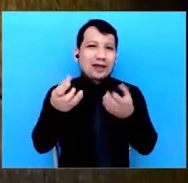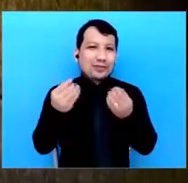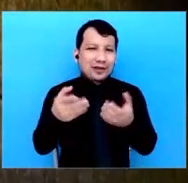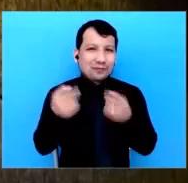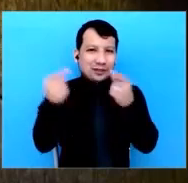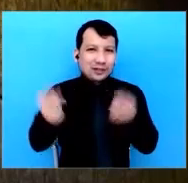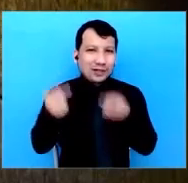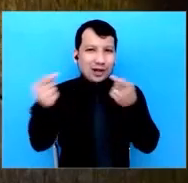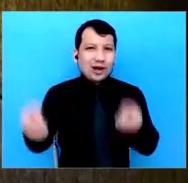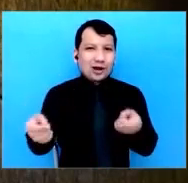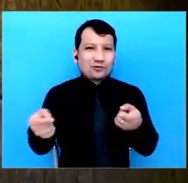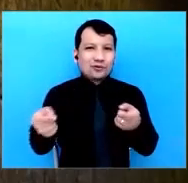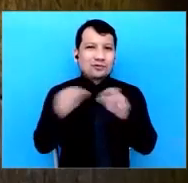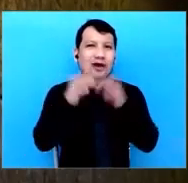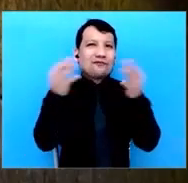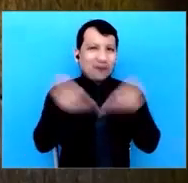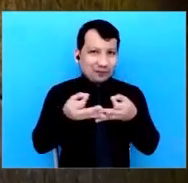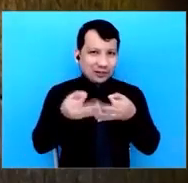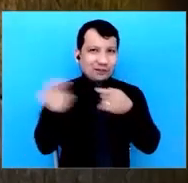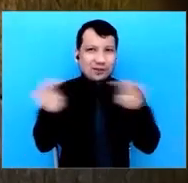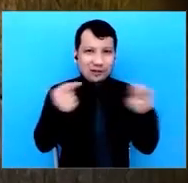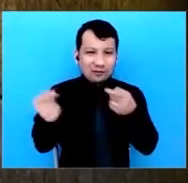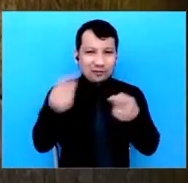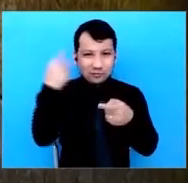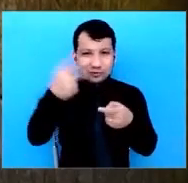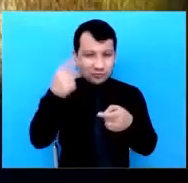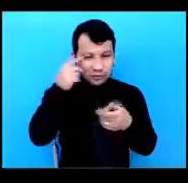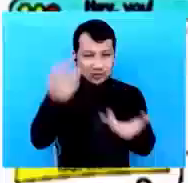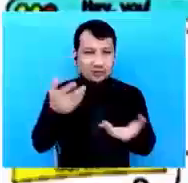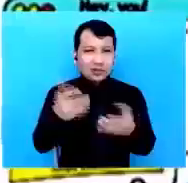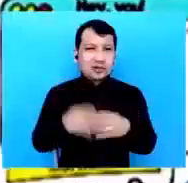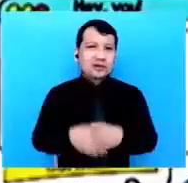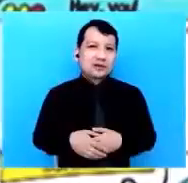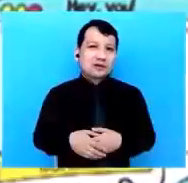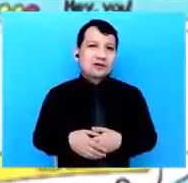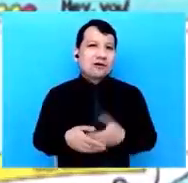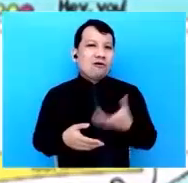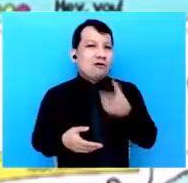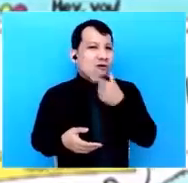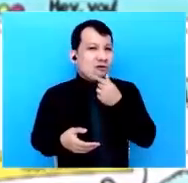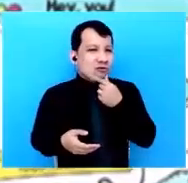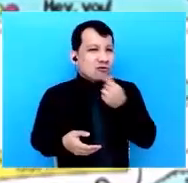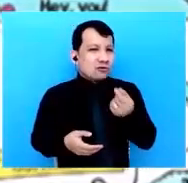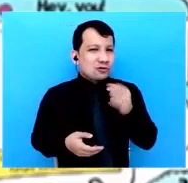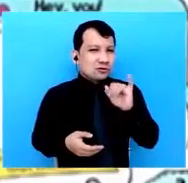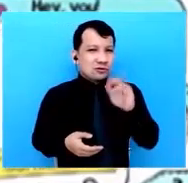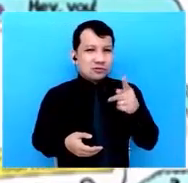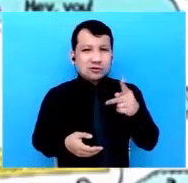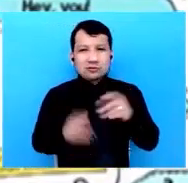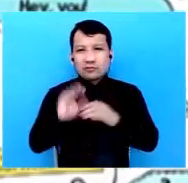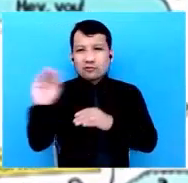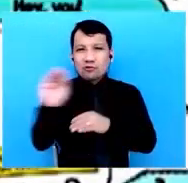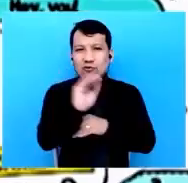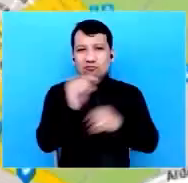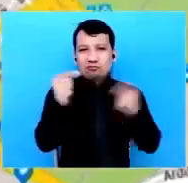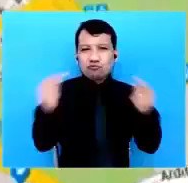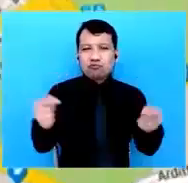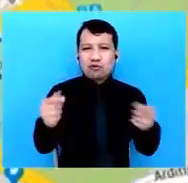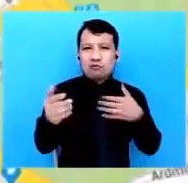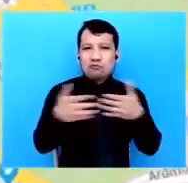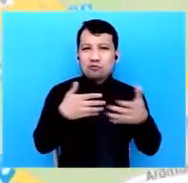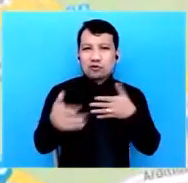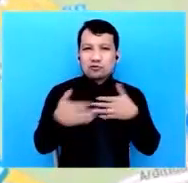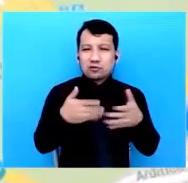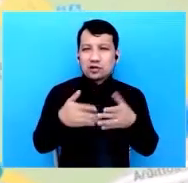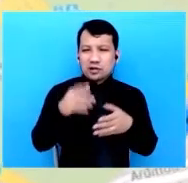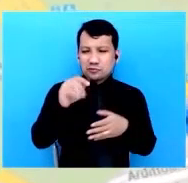mga kamag-anak dahil sa politika, pwede rin Fightbook. O kaya Slambook. Dahil banata ng mga tao. O pwede rin Tracebook.